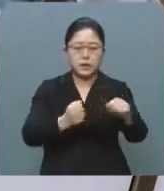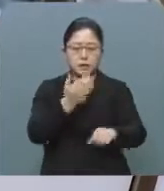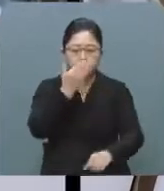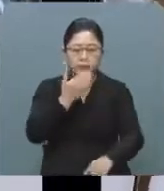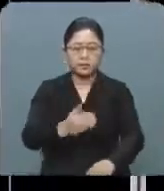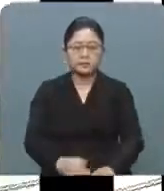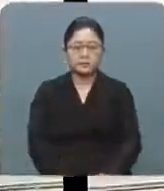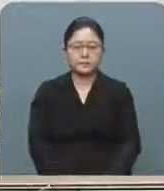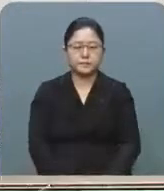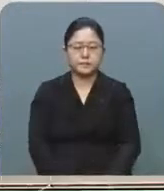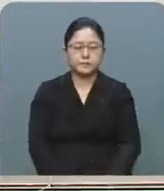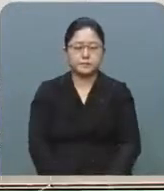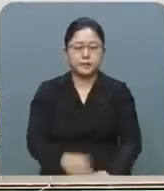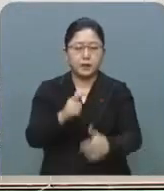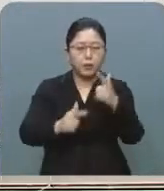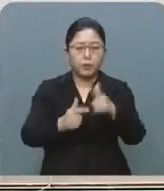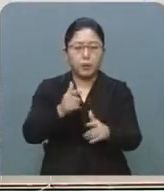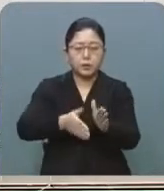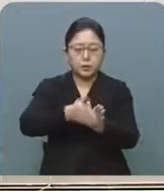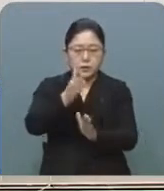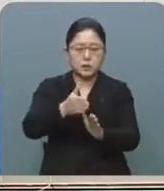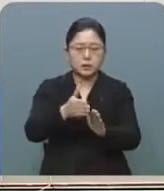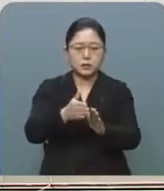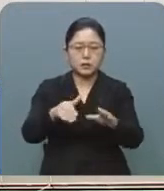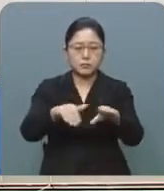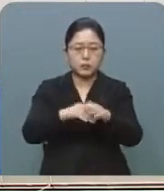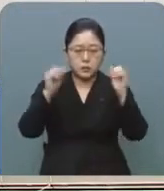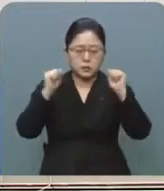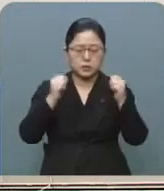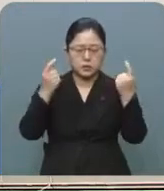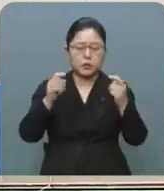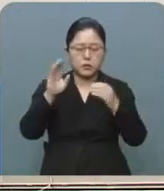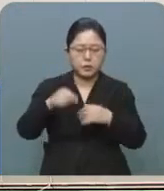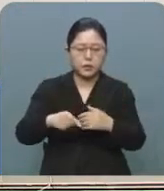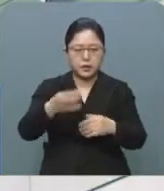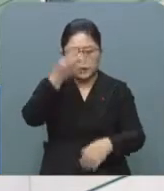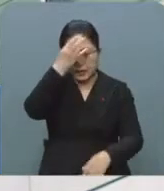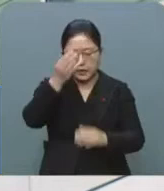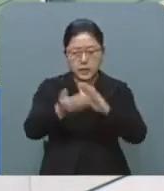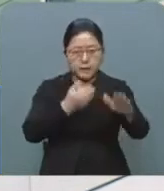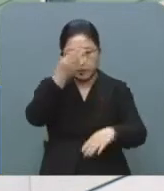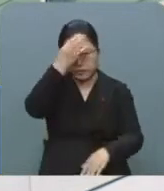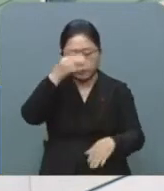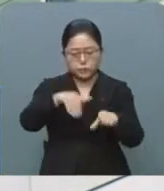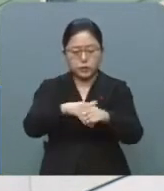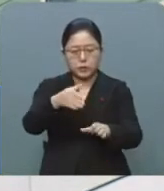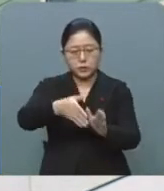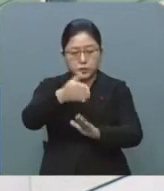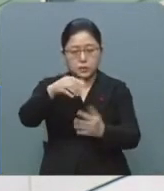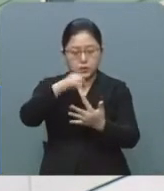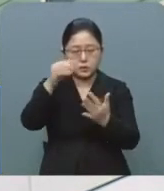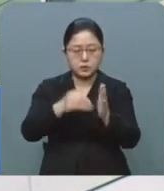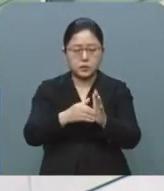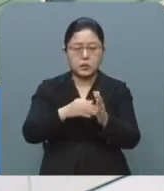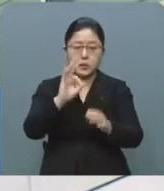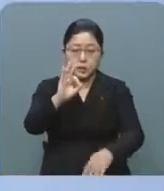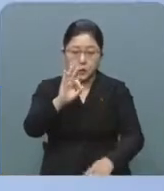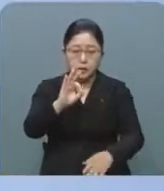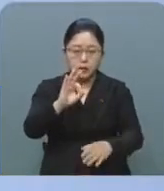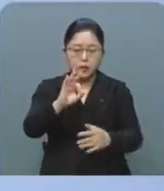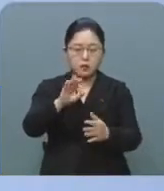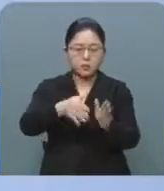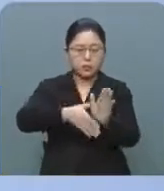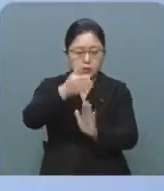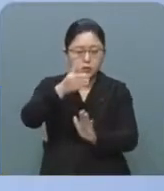가능합니다. 목포시가 문화체육관광부 예비문화도시에 선정됐습니다. 10개 예비문화도시로